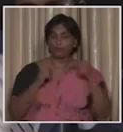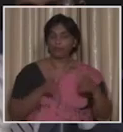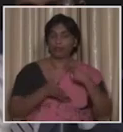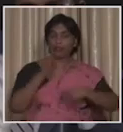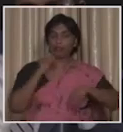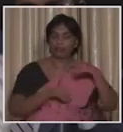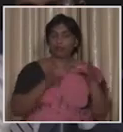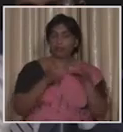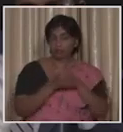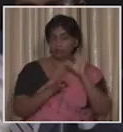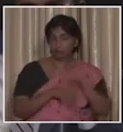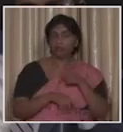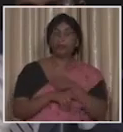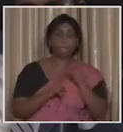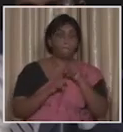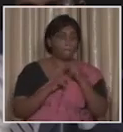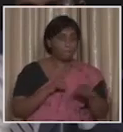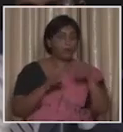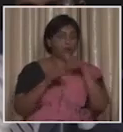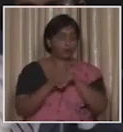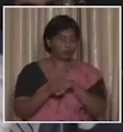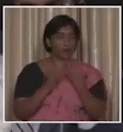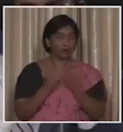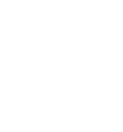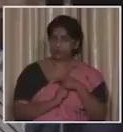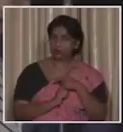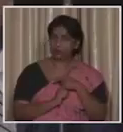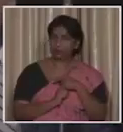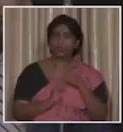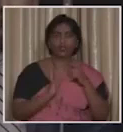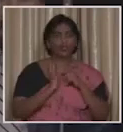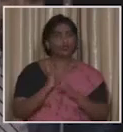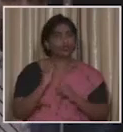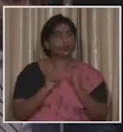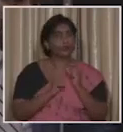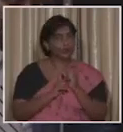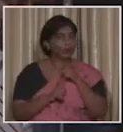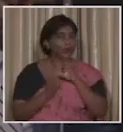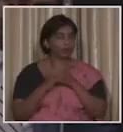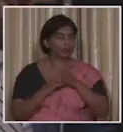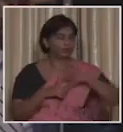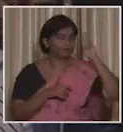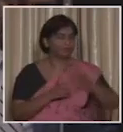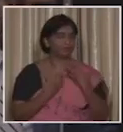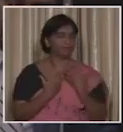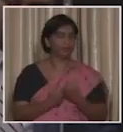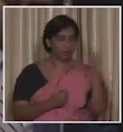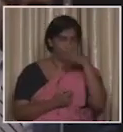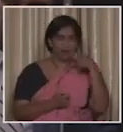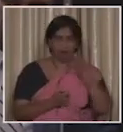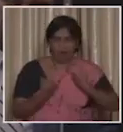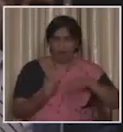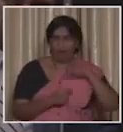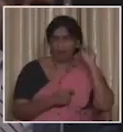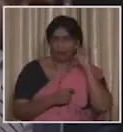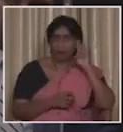දේශපාලන බලකොටුවක්ව පැවති පානදුර ආසනේ ලබාගත් ජයග්‍රහණය එක්සත් ජාතික පක්ෂයේ විශිෂ්ට ජයග්‍රහණයක් වූ අපි සෑම කෙනෙක්ම අහලා තියෙනවා. එතුමාට